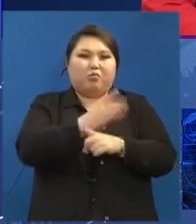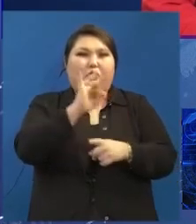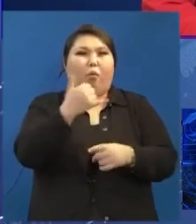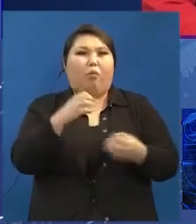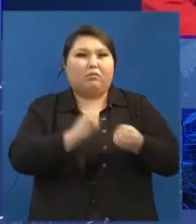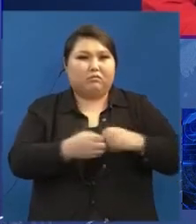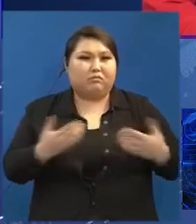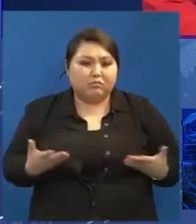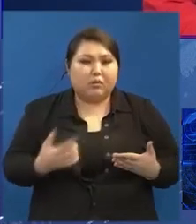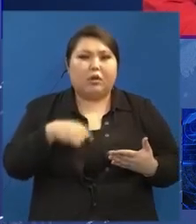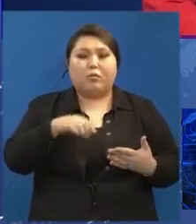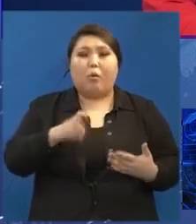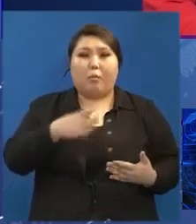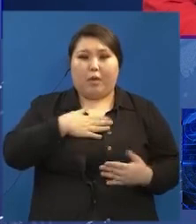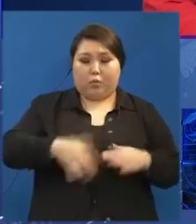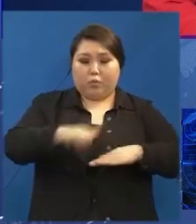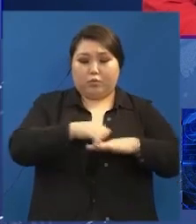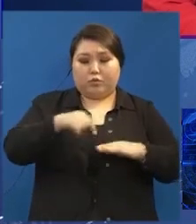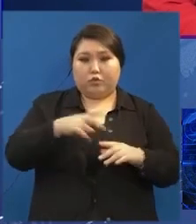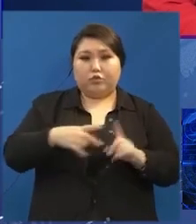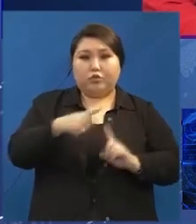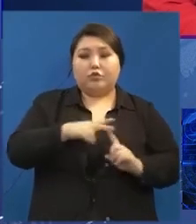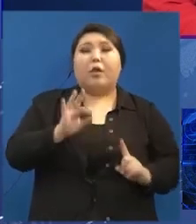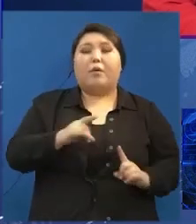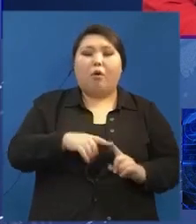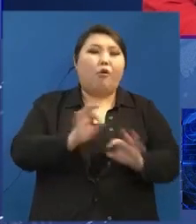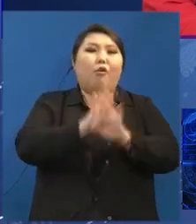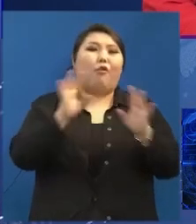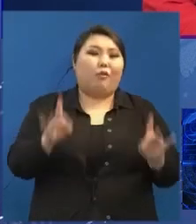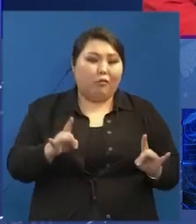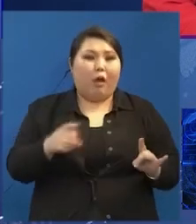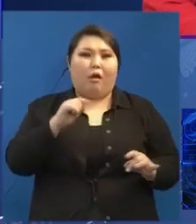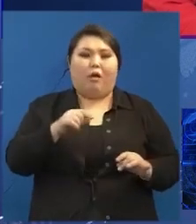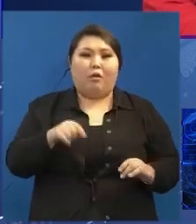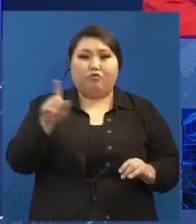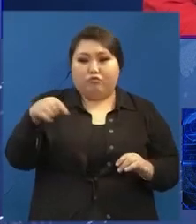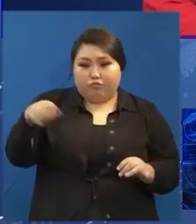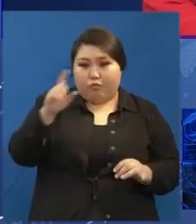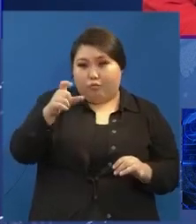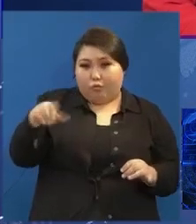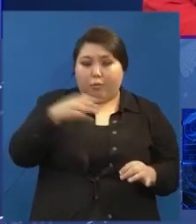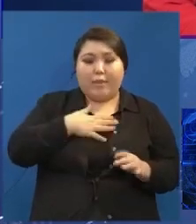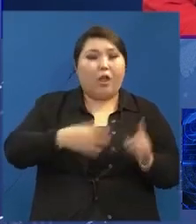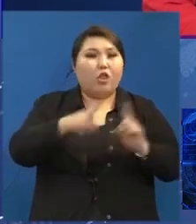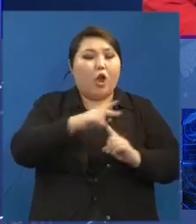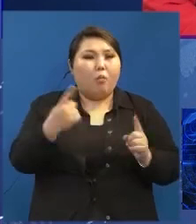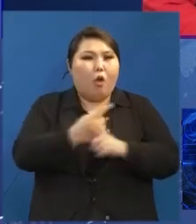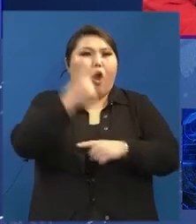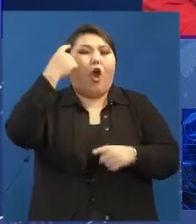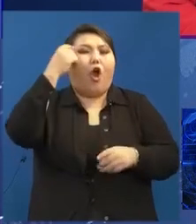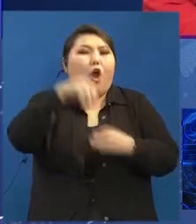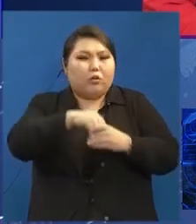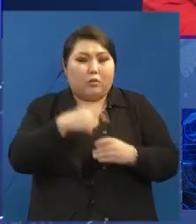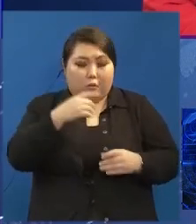хийлээ. Энэ бол одоо манай улсын нөхцлөөр бол өөр байдаг юм а. Тэр хүмүүс одоо манай нөхцлөлийг буруу ойлгосон гэж